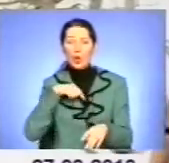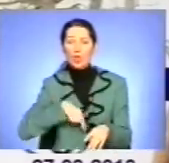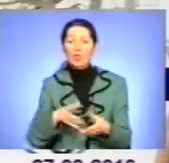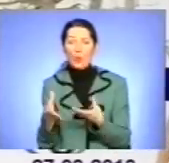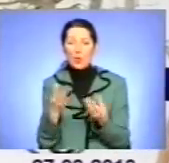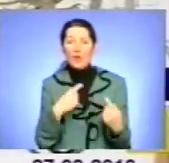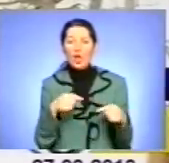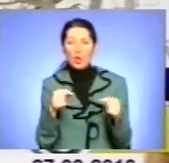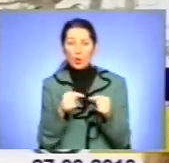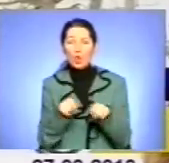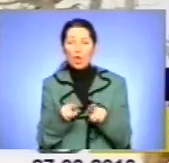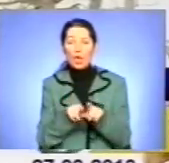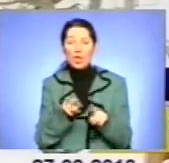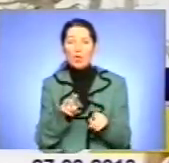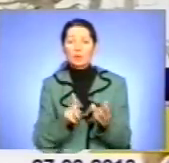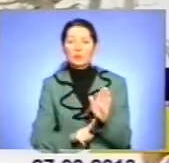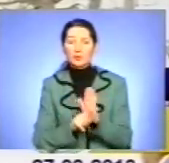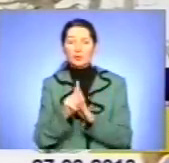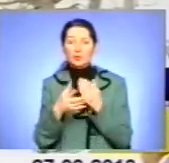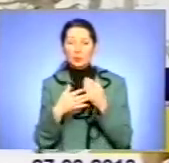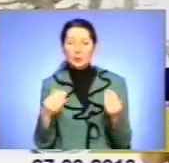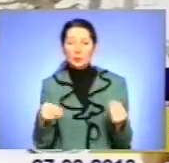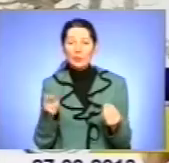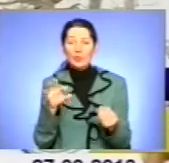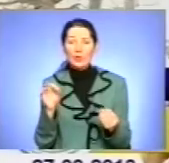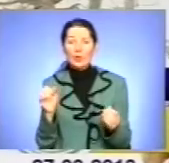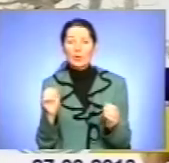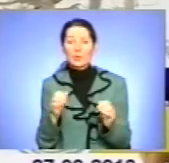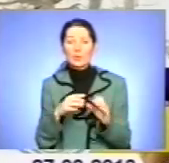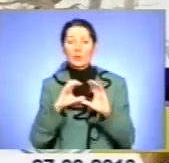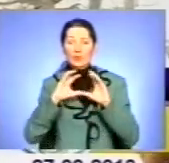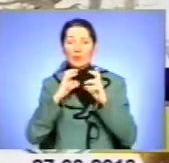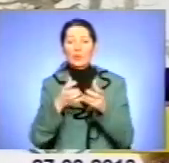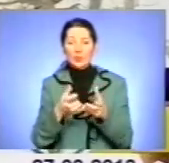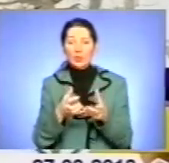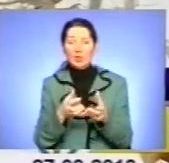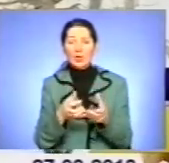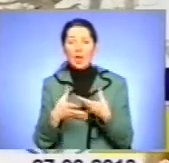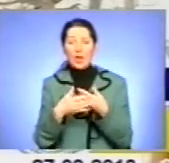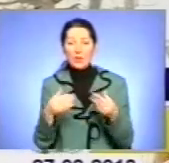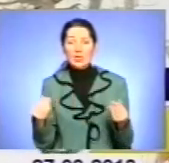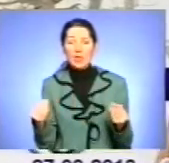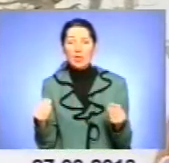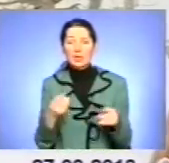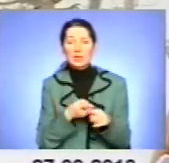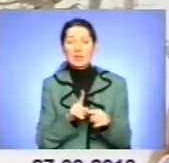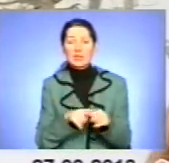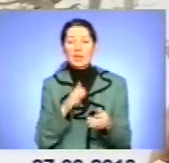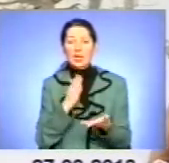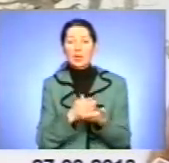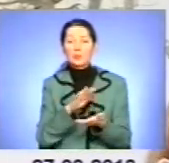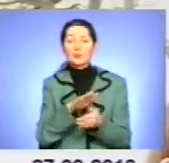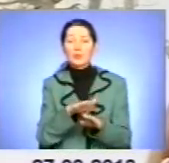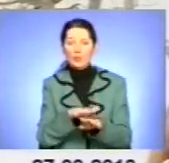точно так же, як приход весни до земної планети. Весна – це є